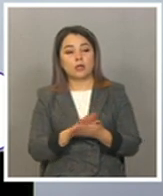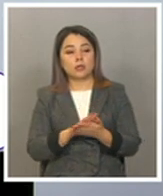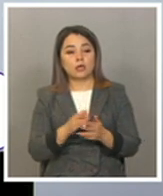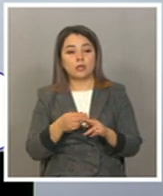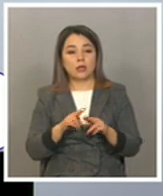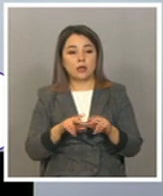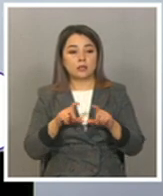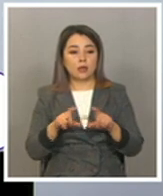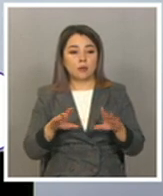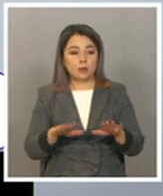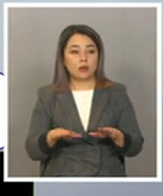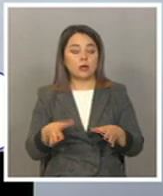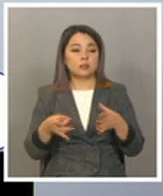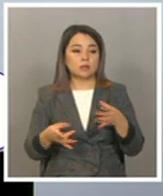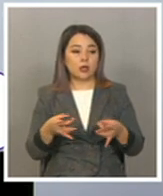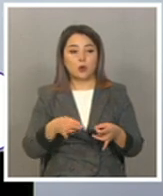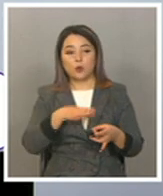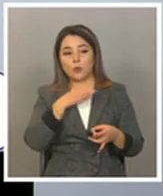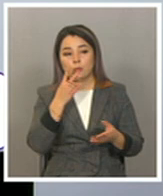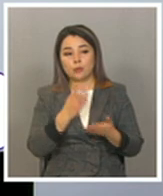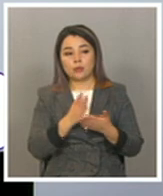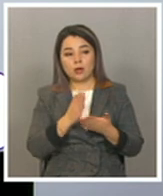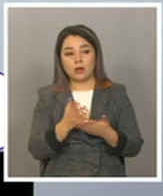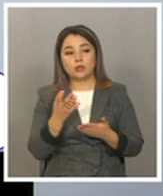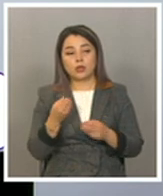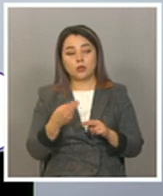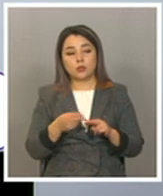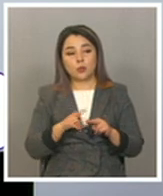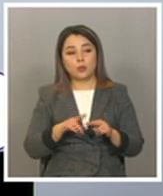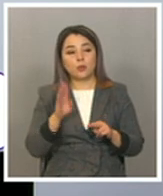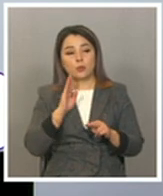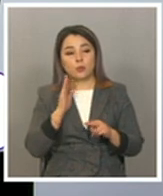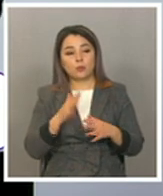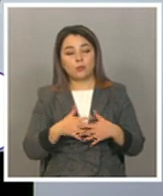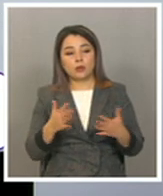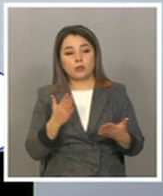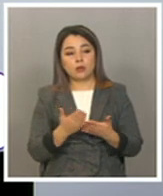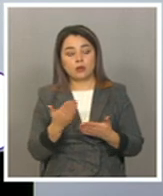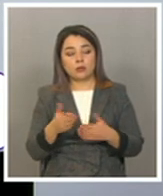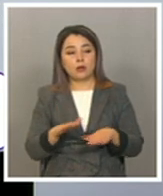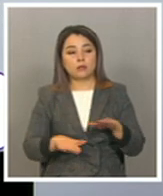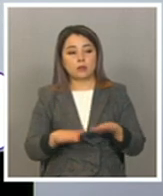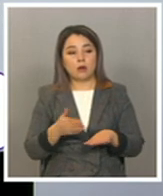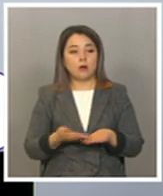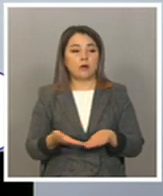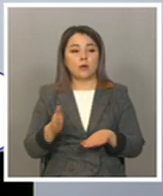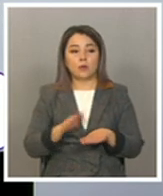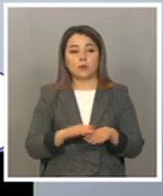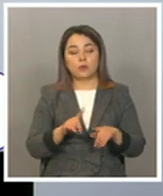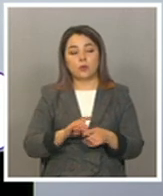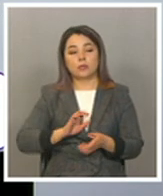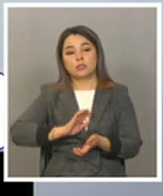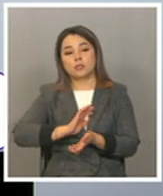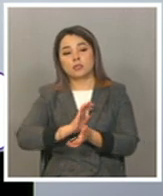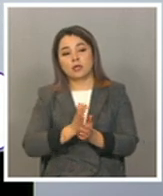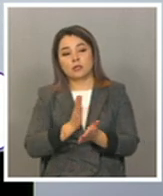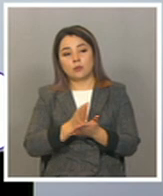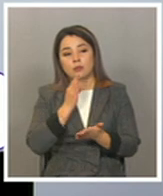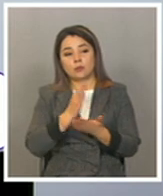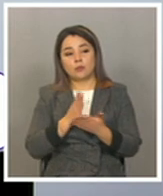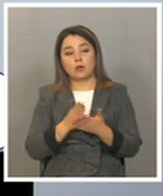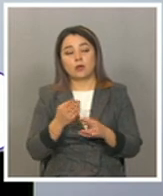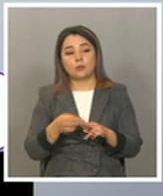жерде саз көп болып келеді және сулы болғандықтан олардың салмағы ауыр болып біршама тығыз болады.